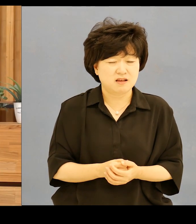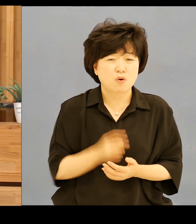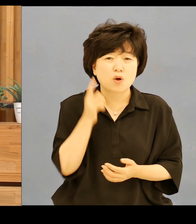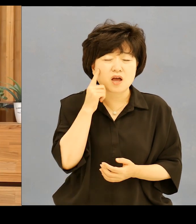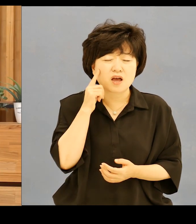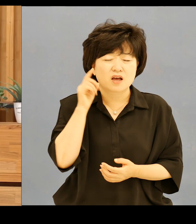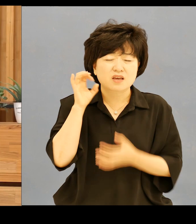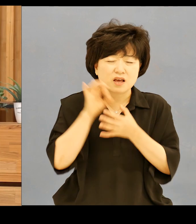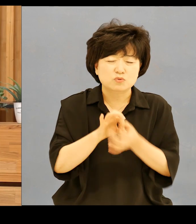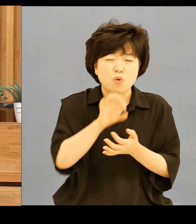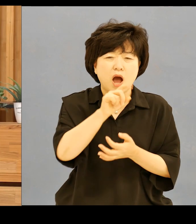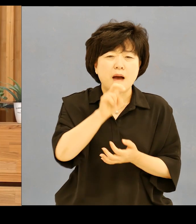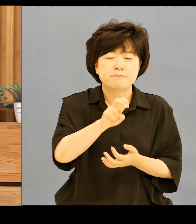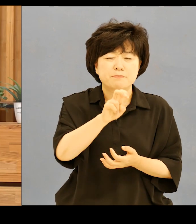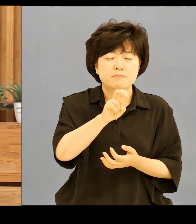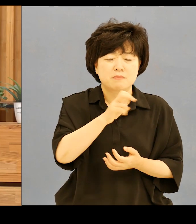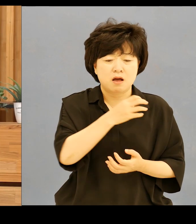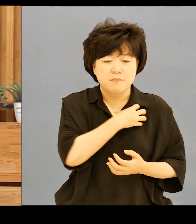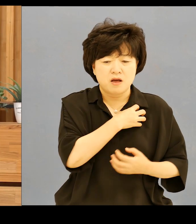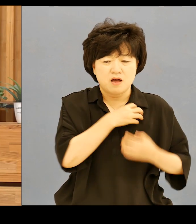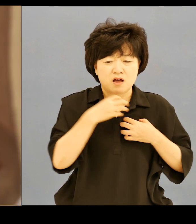계속 암에 걸리면